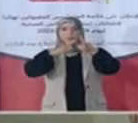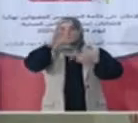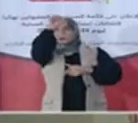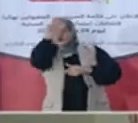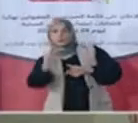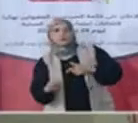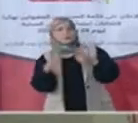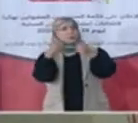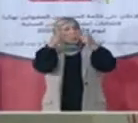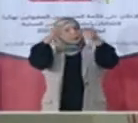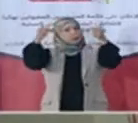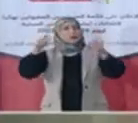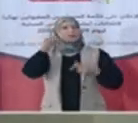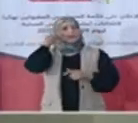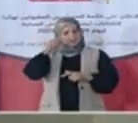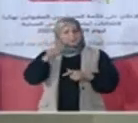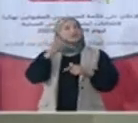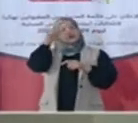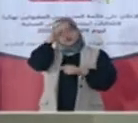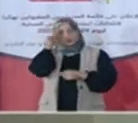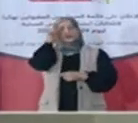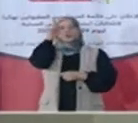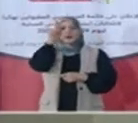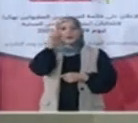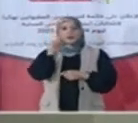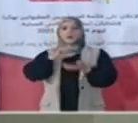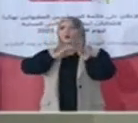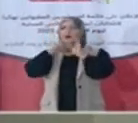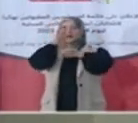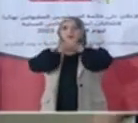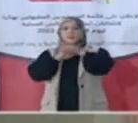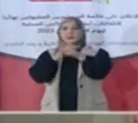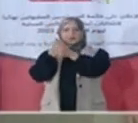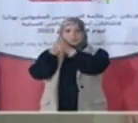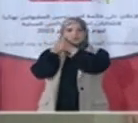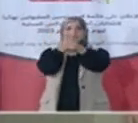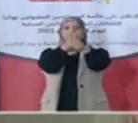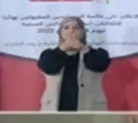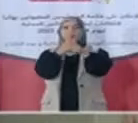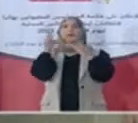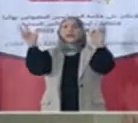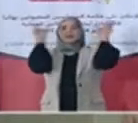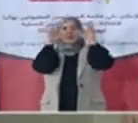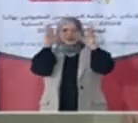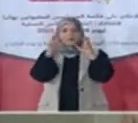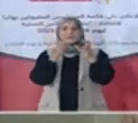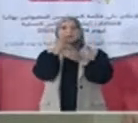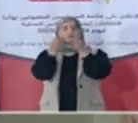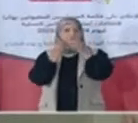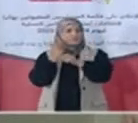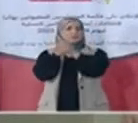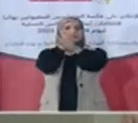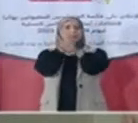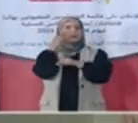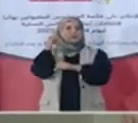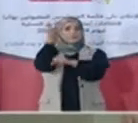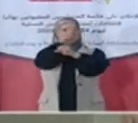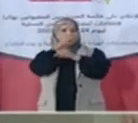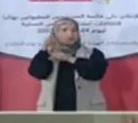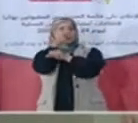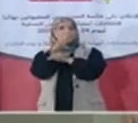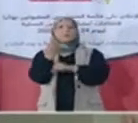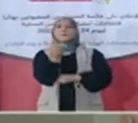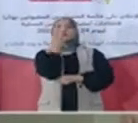أنه مش يكون فما مواكبات ميدانية، إن شاء الله تغطي كل المعتمديات، إن شاء الله مش يكون فما حضور للتلفزة والإذاعة في 279